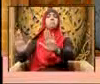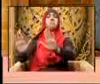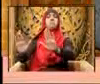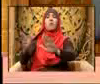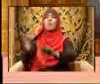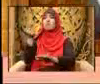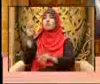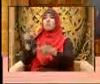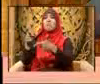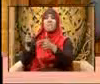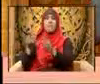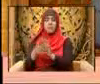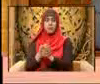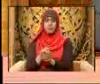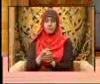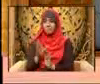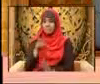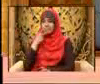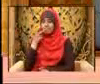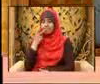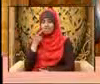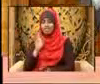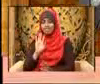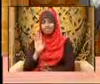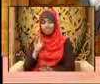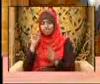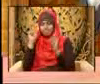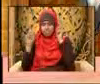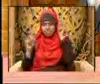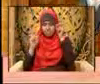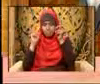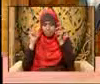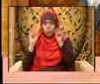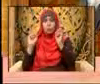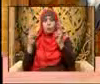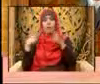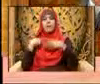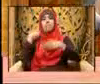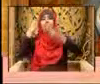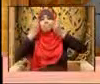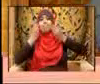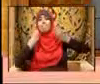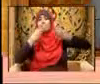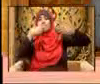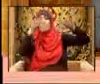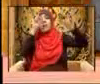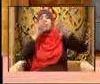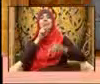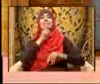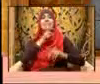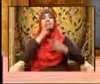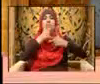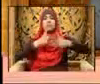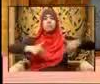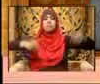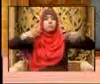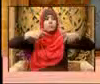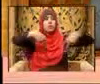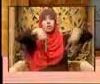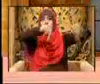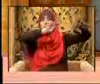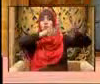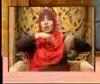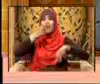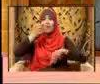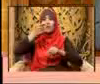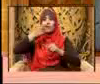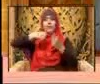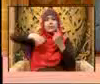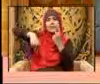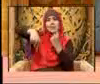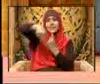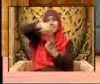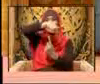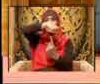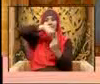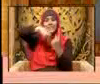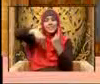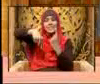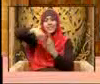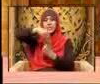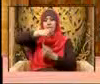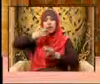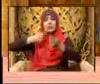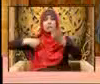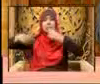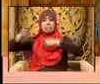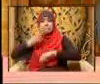الإنسان. باعها هك الشخص، باع هك الشيء من النحاس وإذا بهك المال يعود إليه، وبدأ هك الإنسان